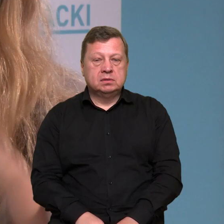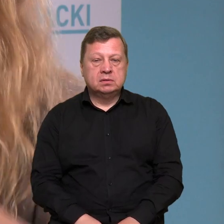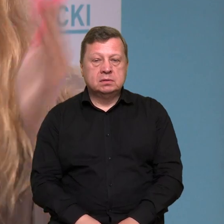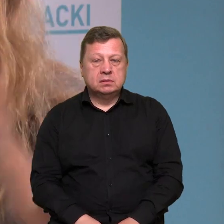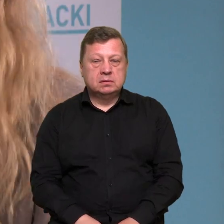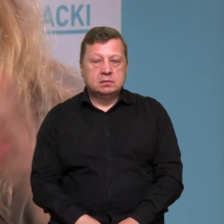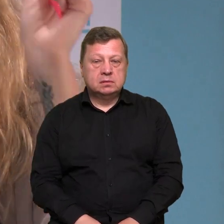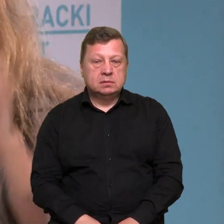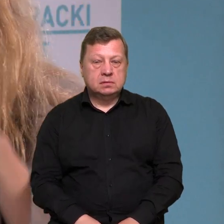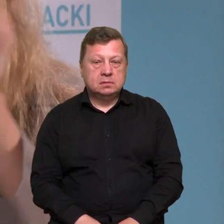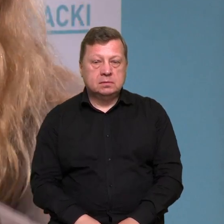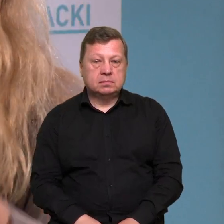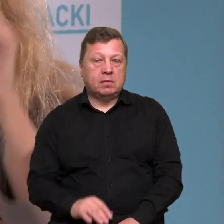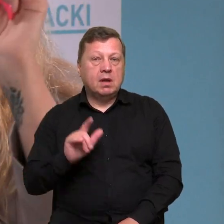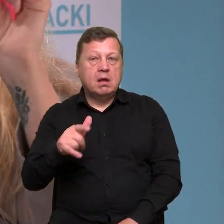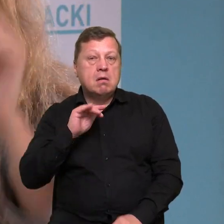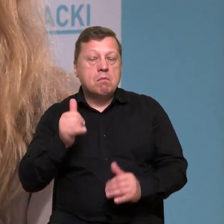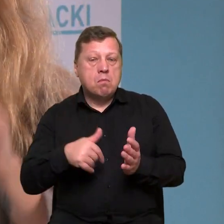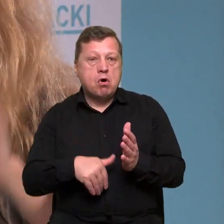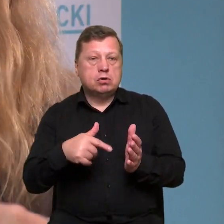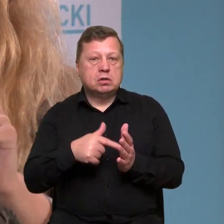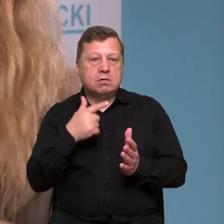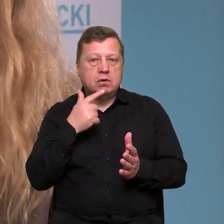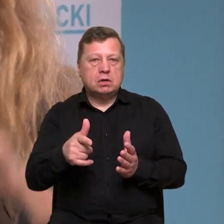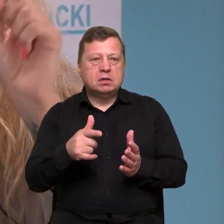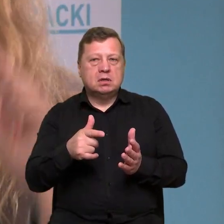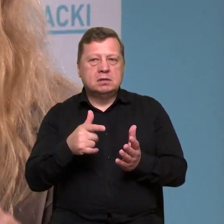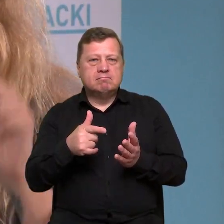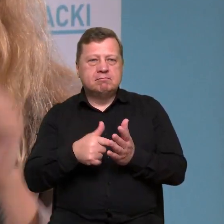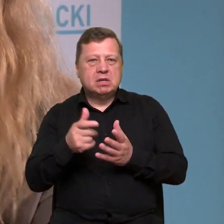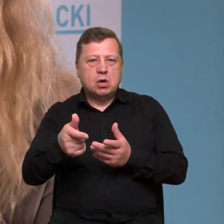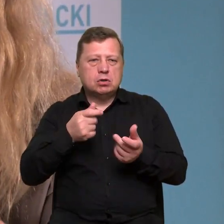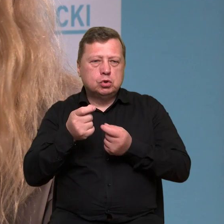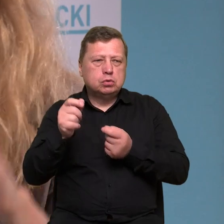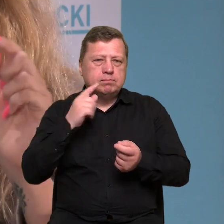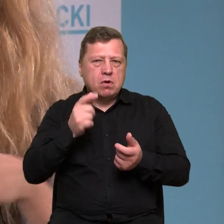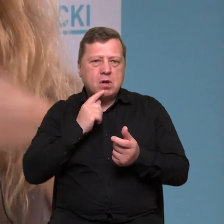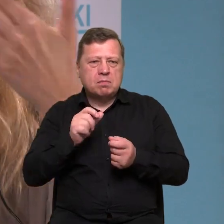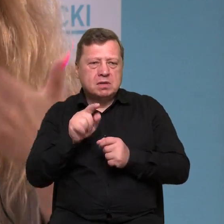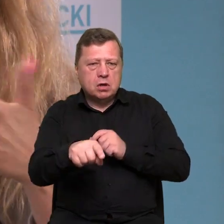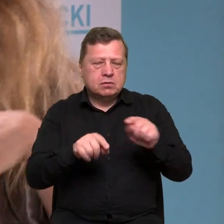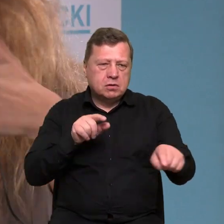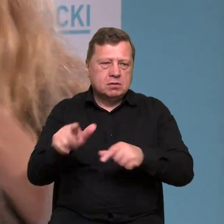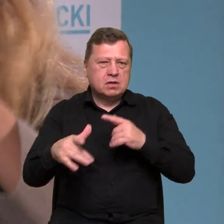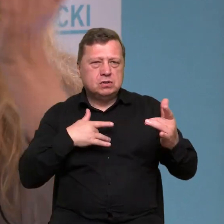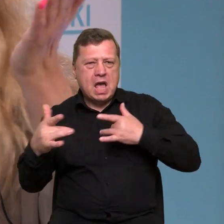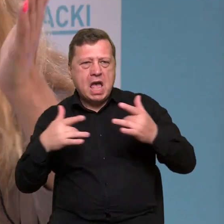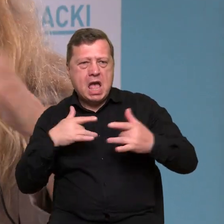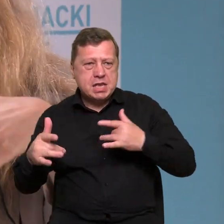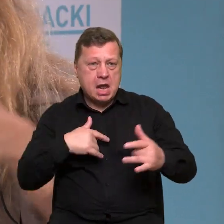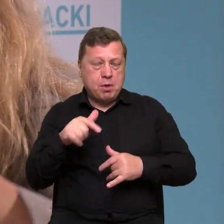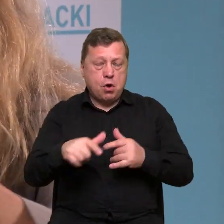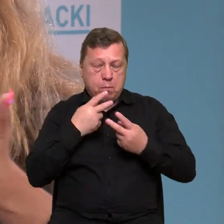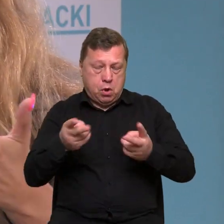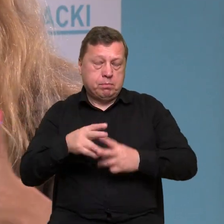Jak można tę sól do tej rany sypać. Mogę pokazać, to jest problem